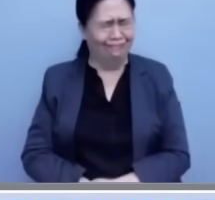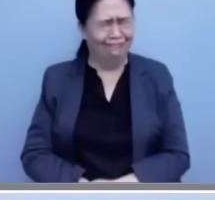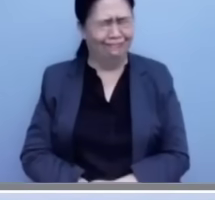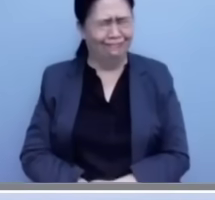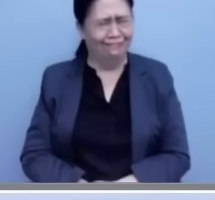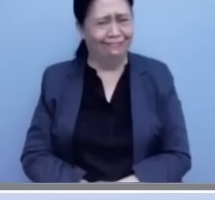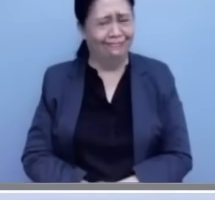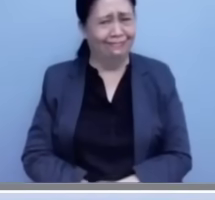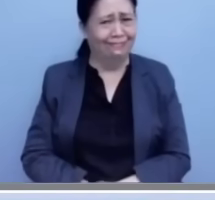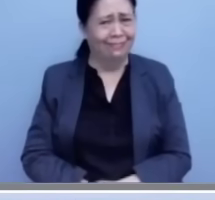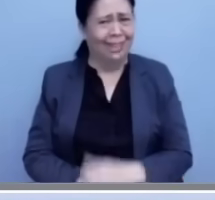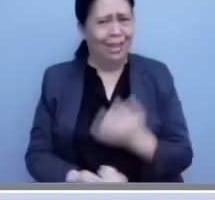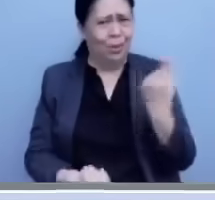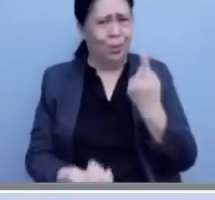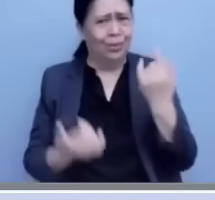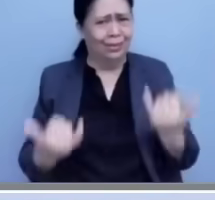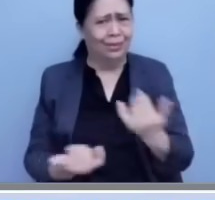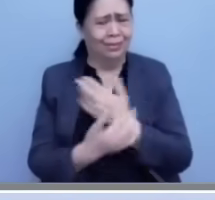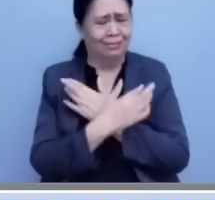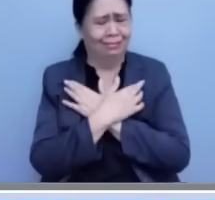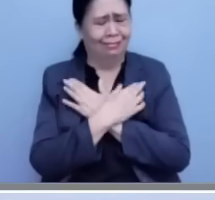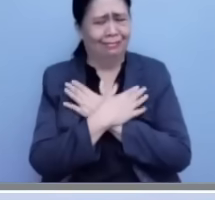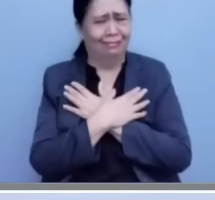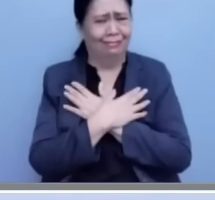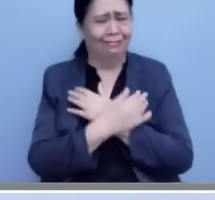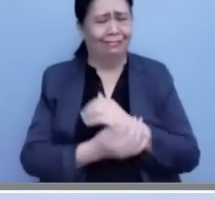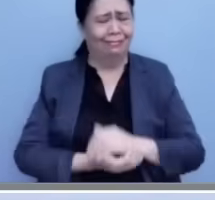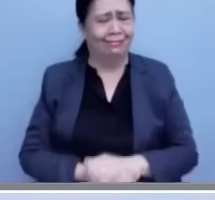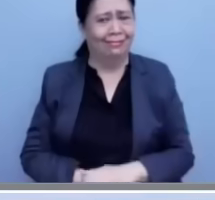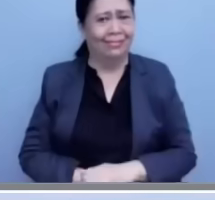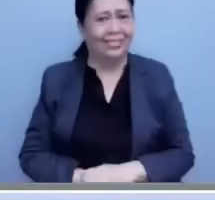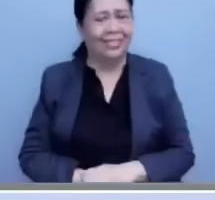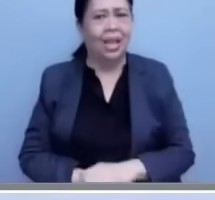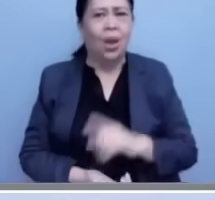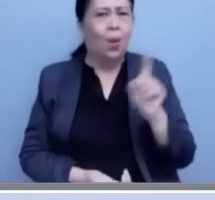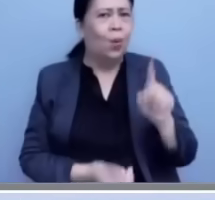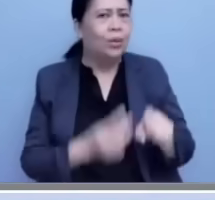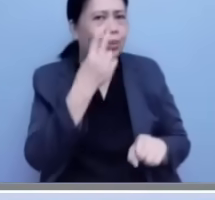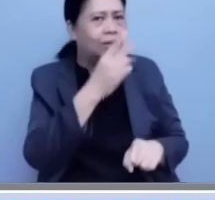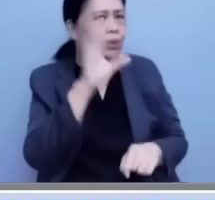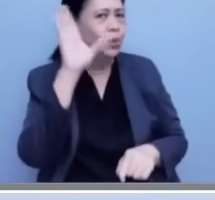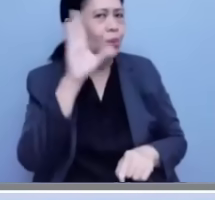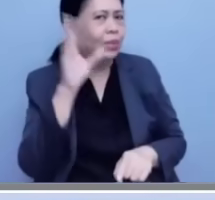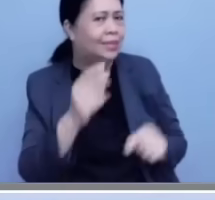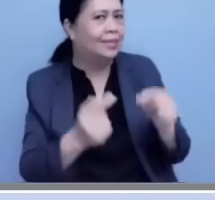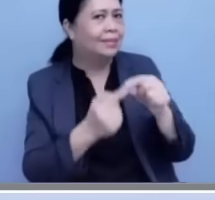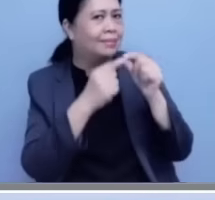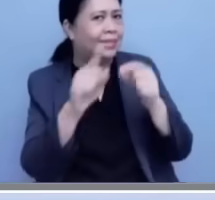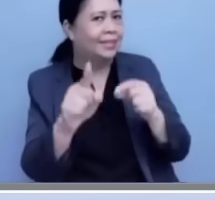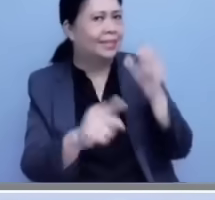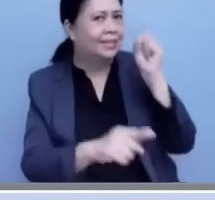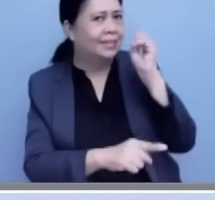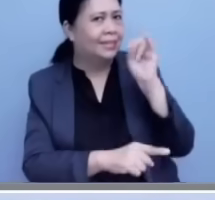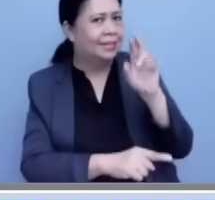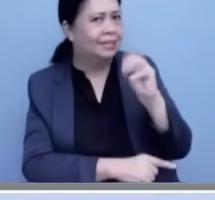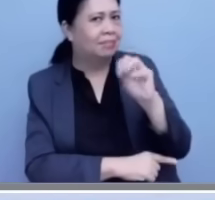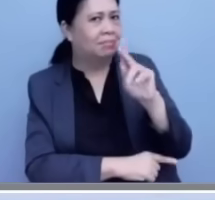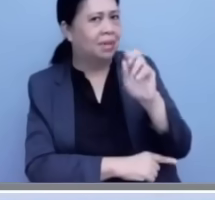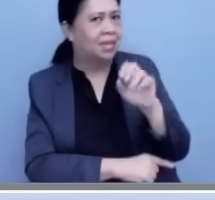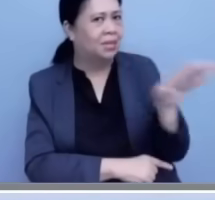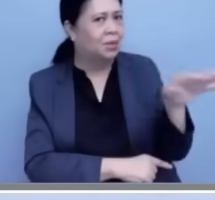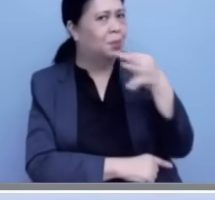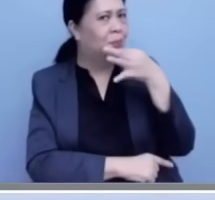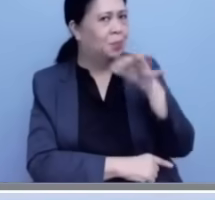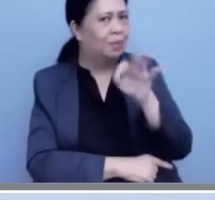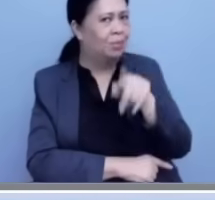Ngayon lang pahinga. Tulog. Pero ano yung nakita ninyong unique or special kay Sir Mike at nasabi mo na favorite subject nyo siya